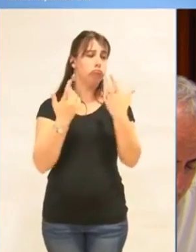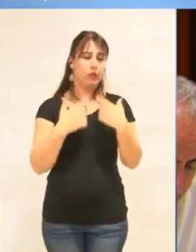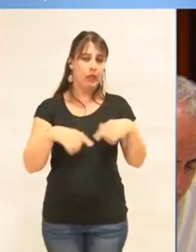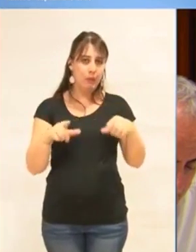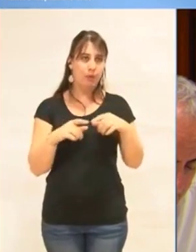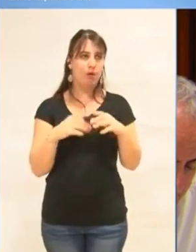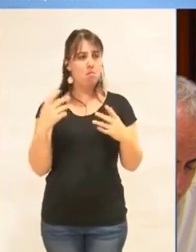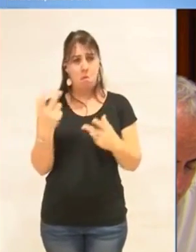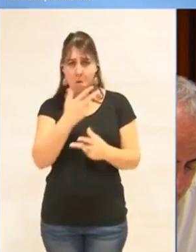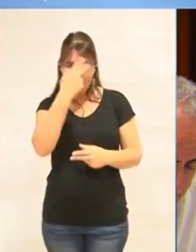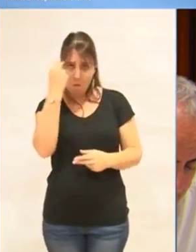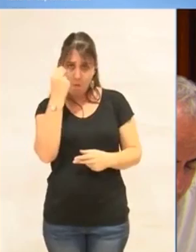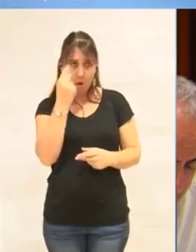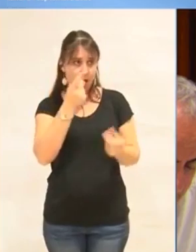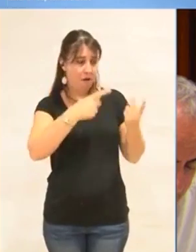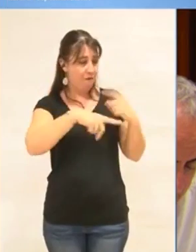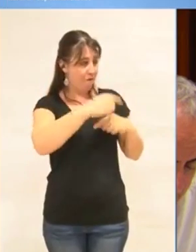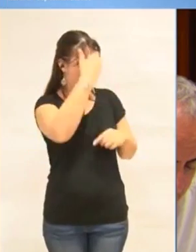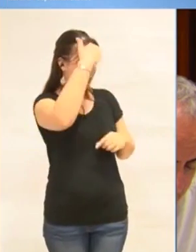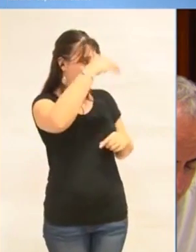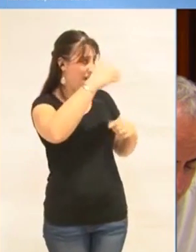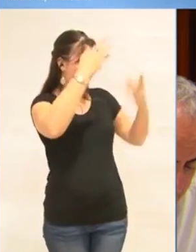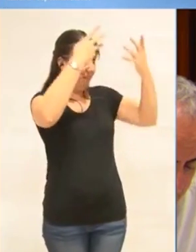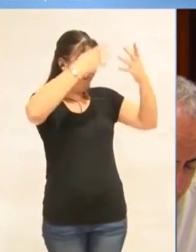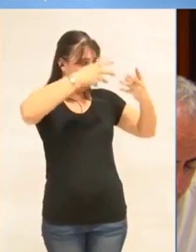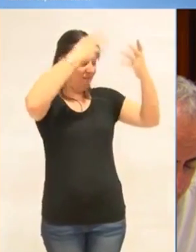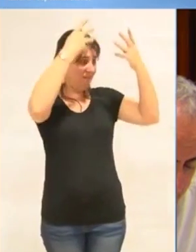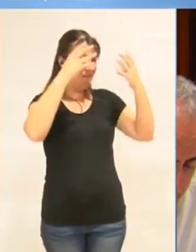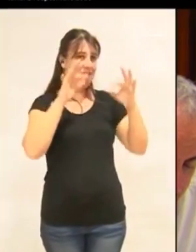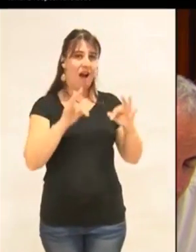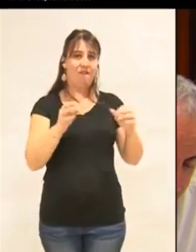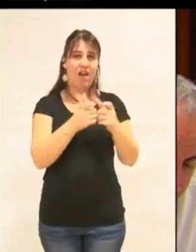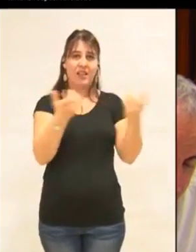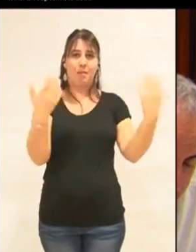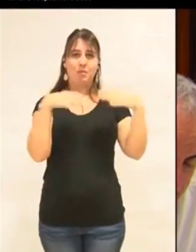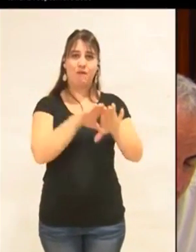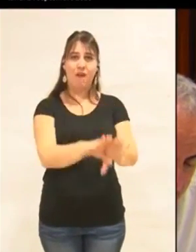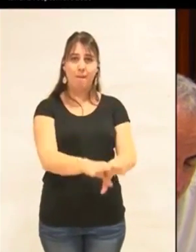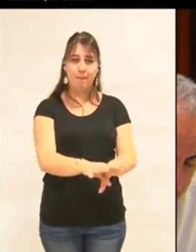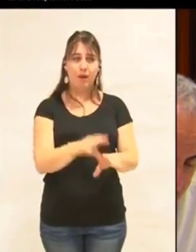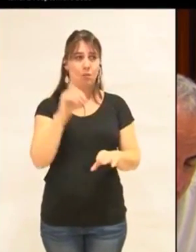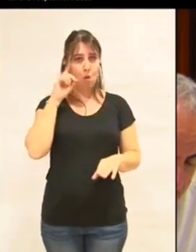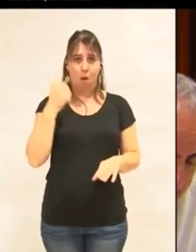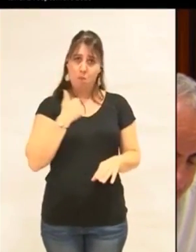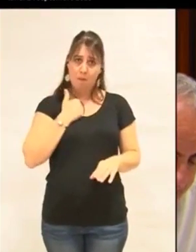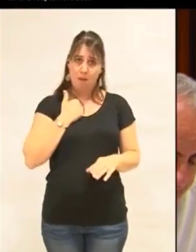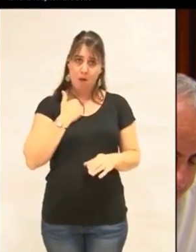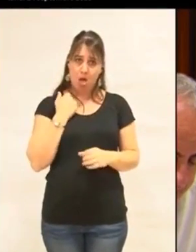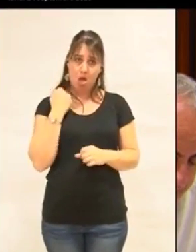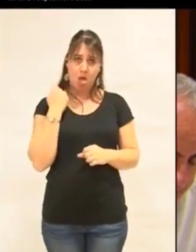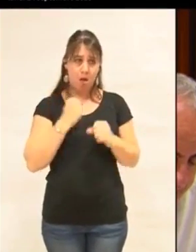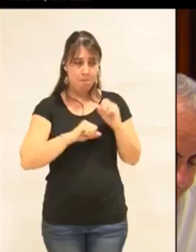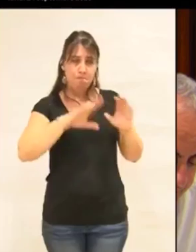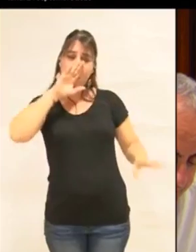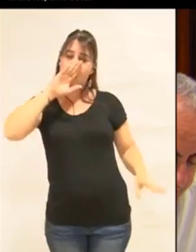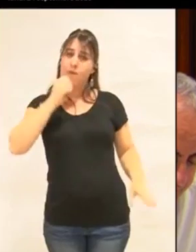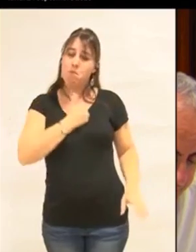et vous pensez bien que je comprends totalement ce que vous dites sur les fermetures d'établissements, par exemple, parce que j'ai subi aussi ce genre de